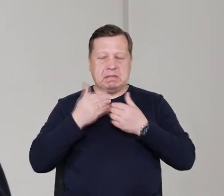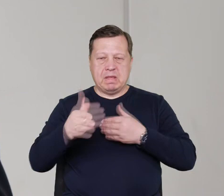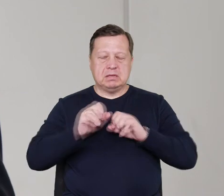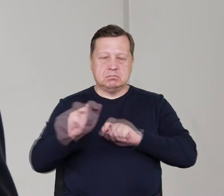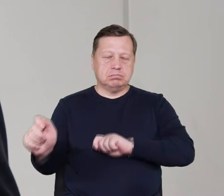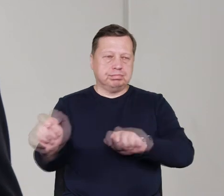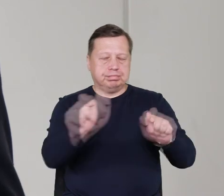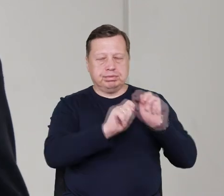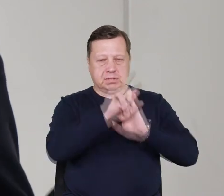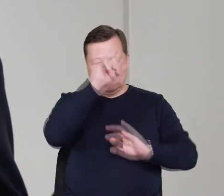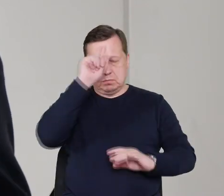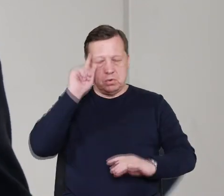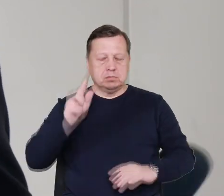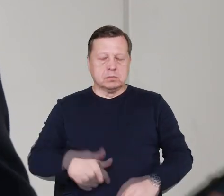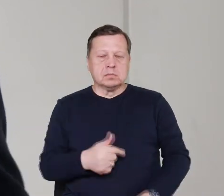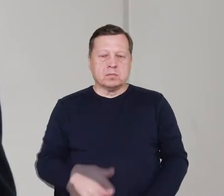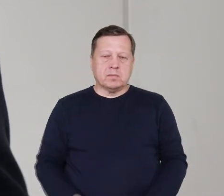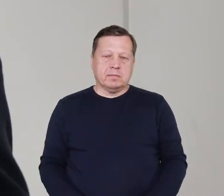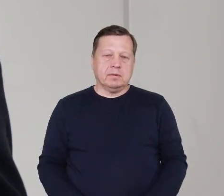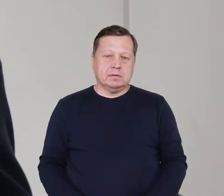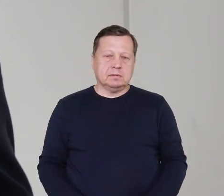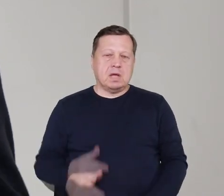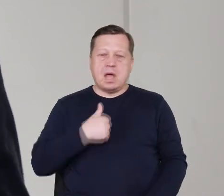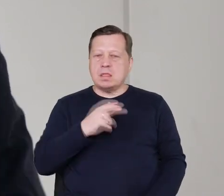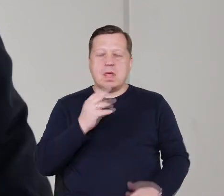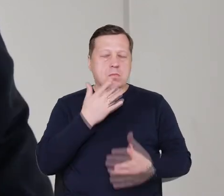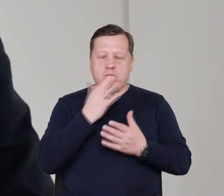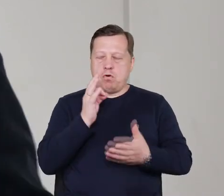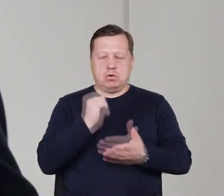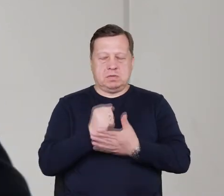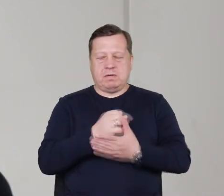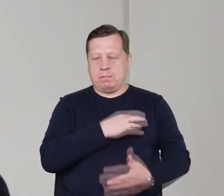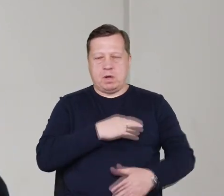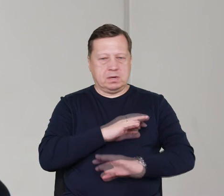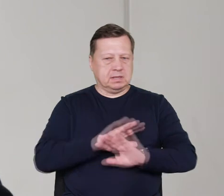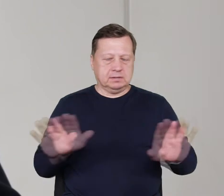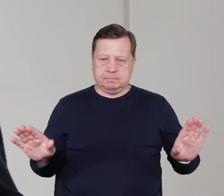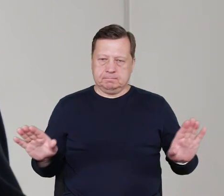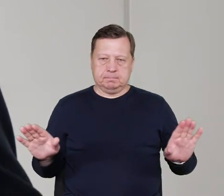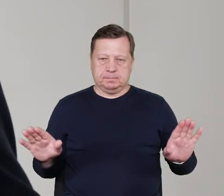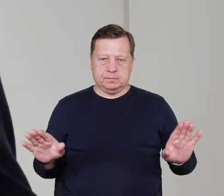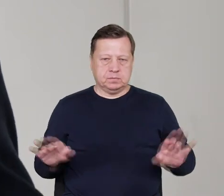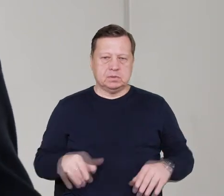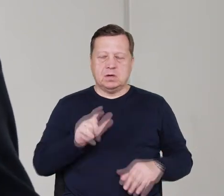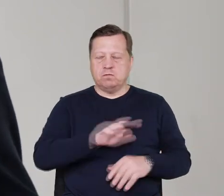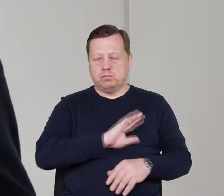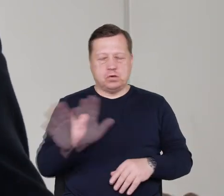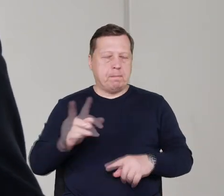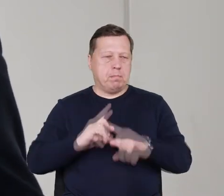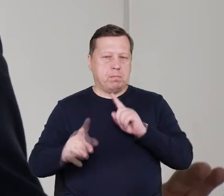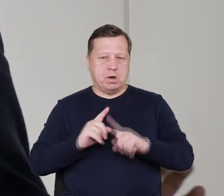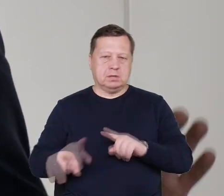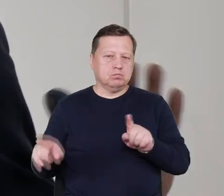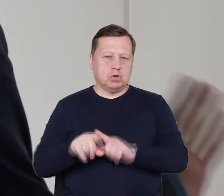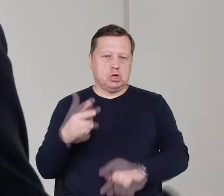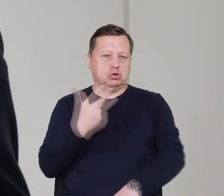bardzo ważna i to nie mówię tylko o wybranej opcji politycznej jest to przekrój cały całego wszystkich polityk tak tak jak ze